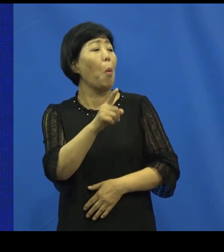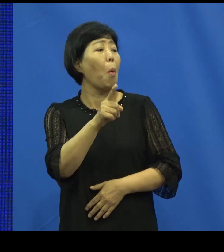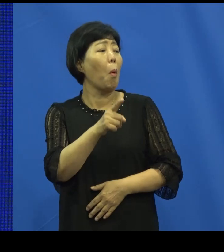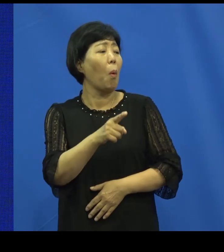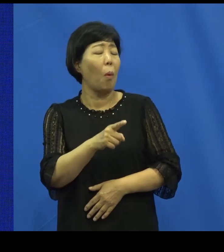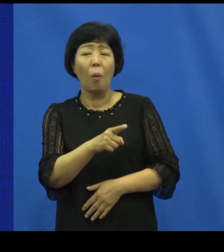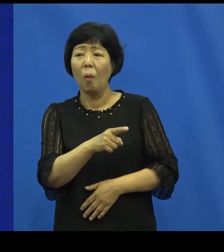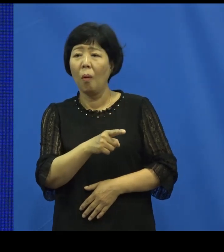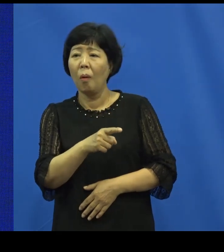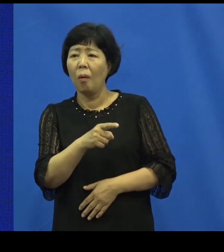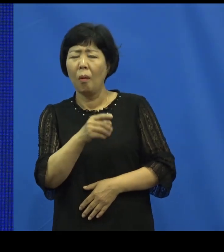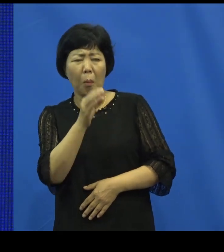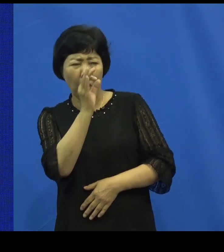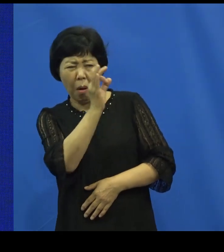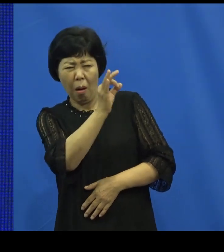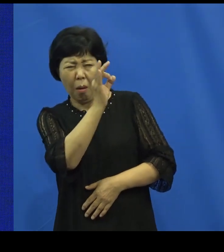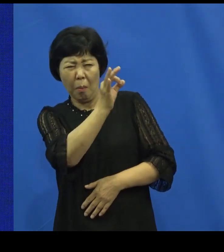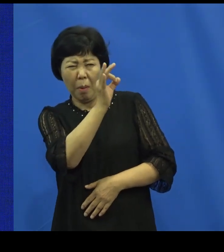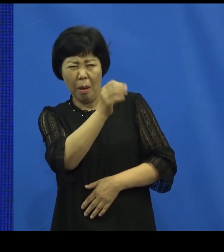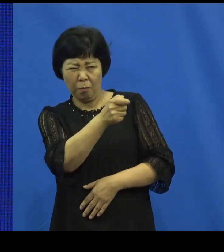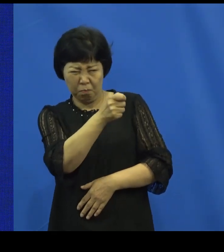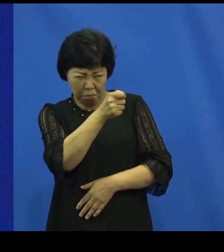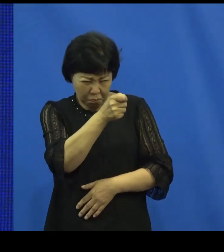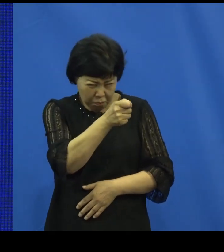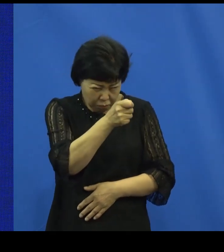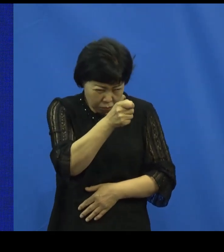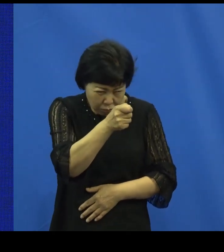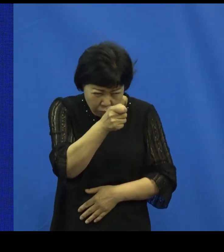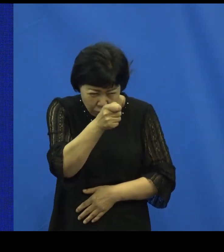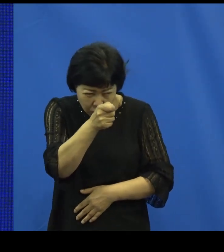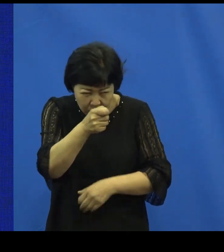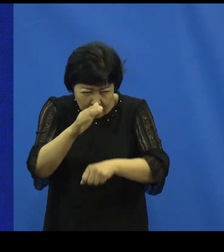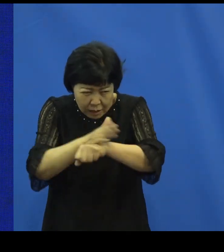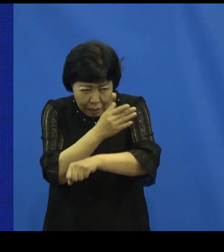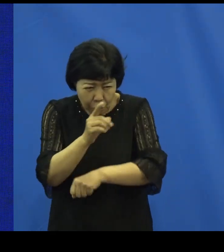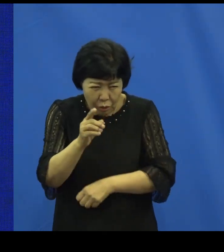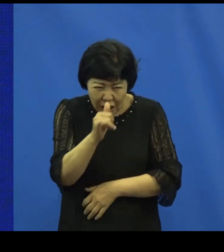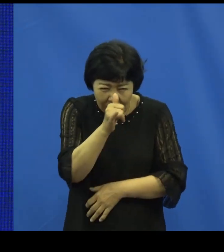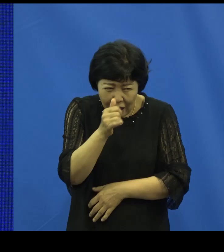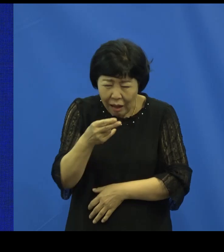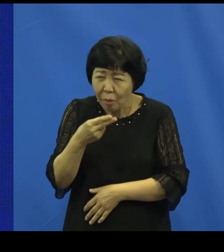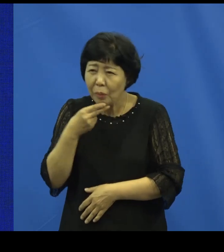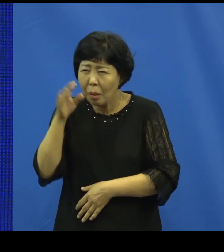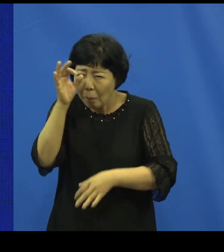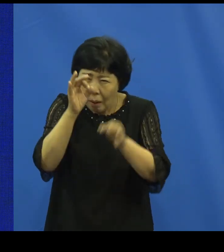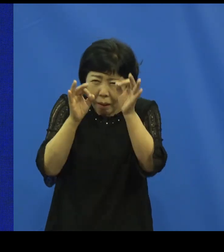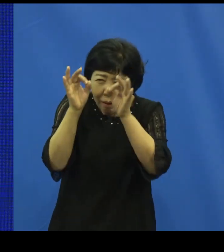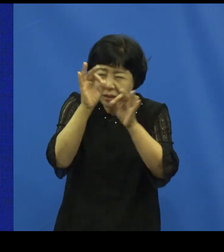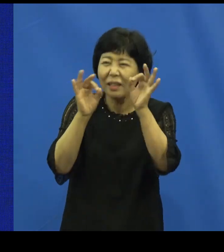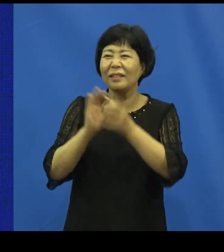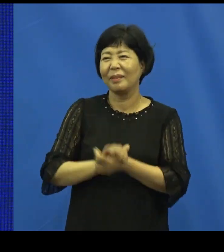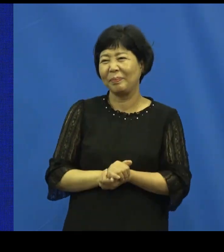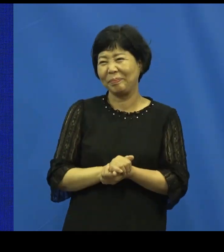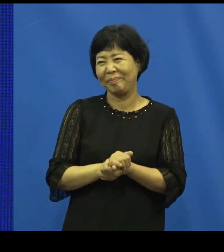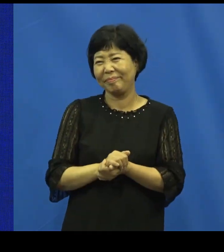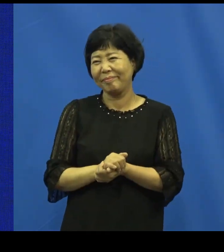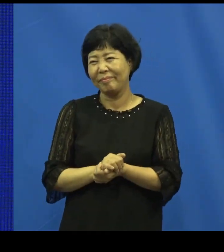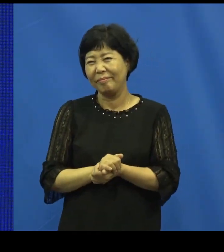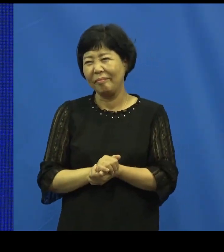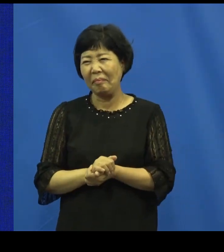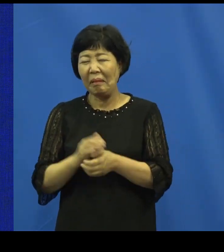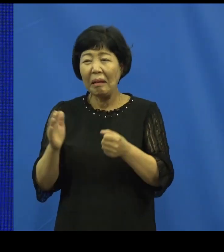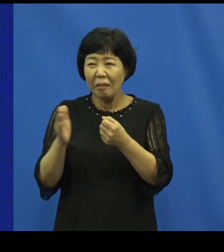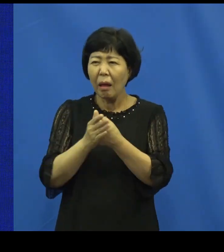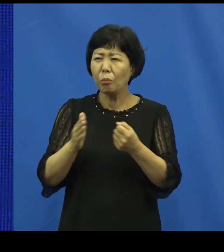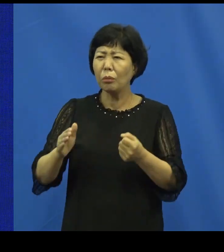관찰해요. 살펴봐요. 예의주시해요. 우리와 다른 게 있는가를 찾아내려고 해요. 그래서 상당히